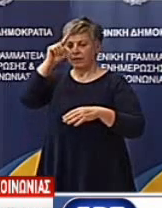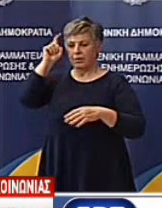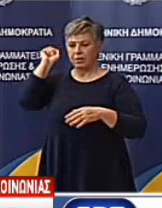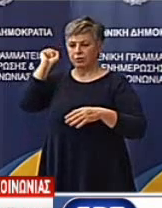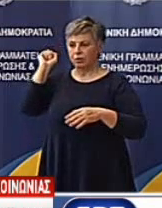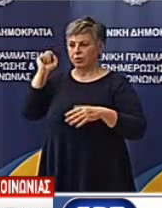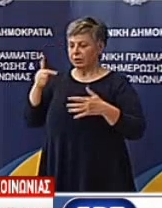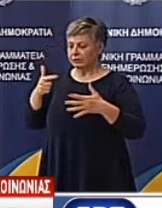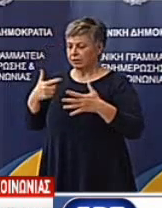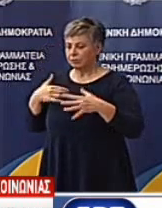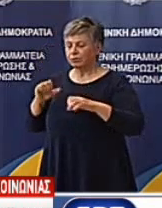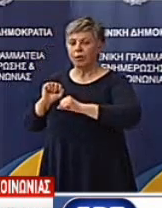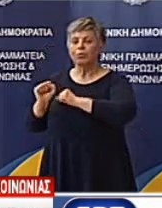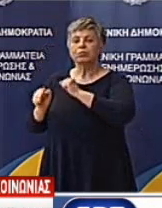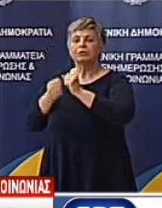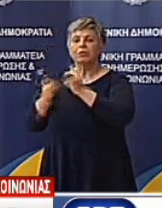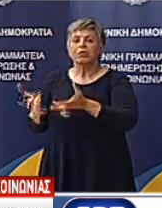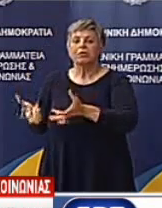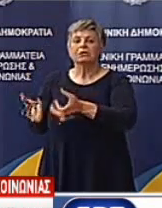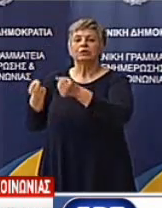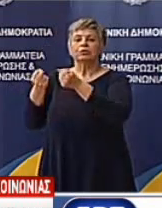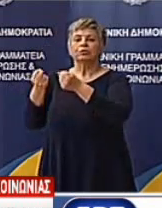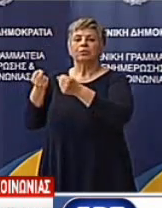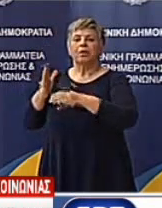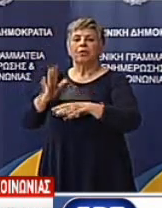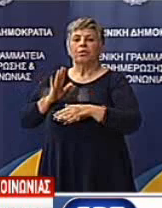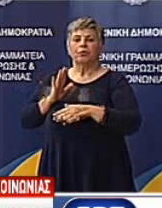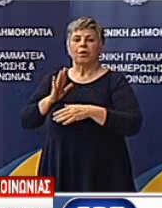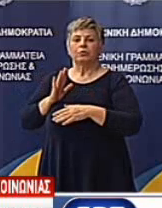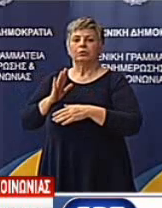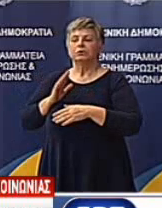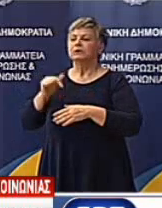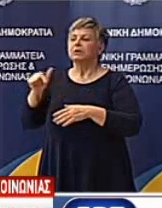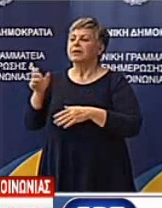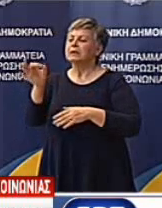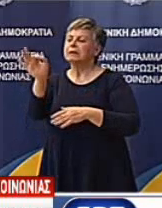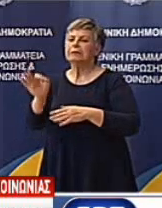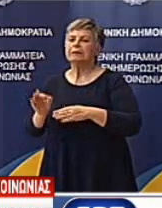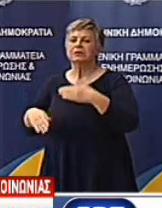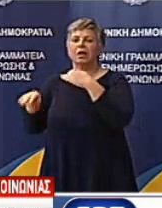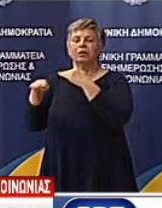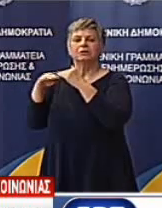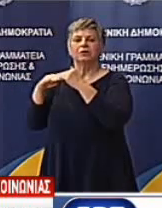ανθρώπους, γιατί αυτό το φορτίο το έχει η χώρα μας και οι κάτοικοι των νησιών κυρίως,